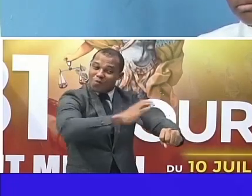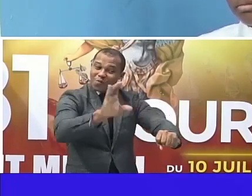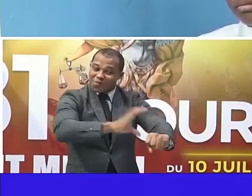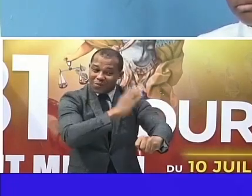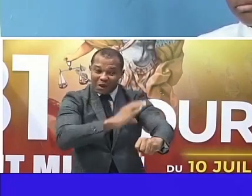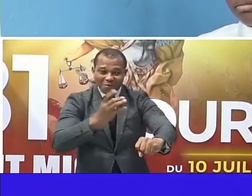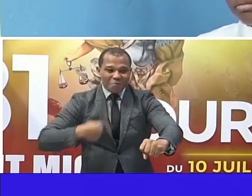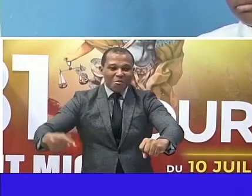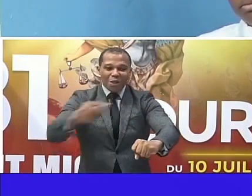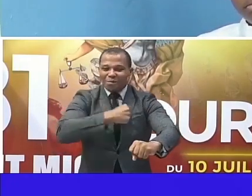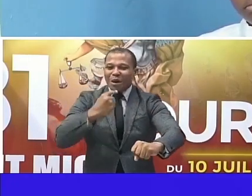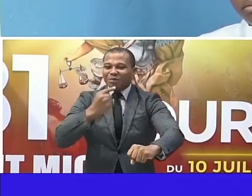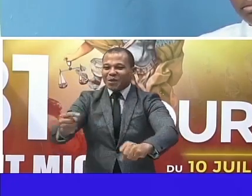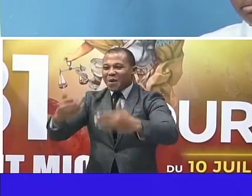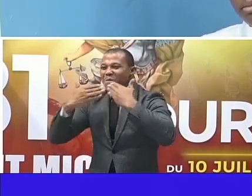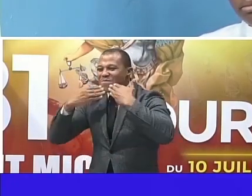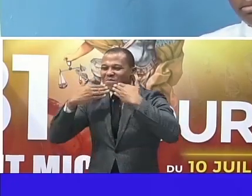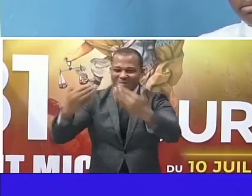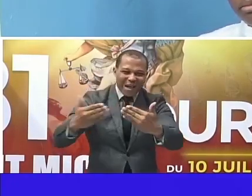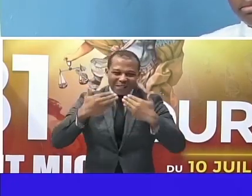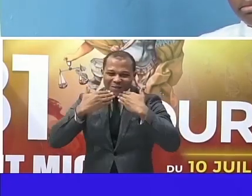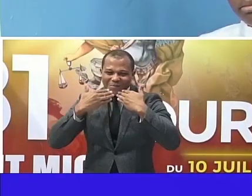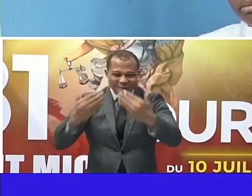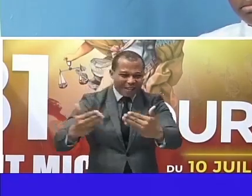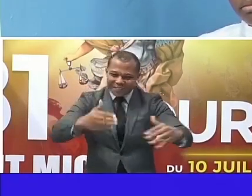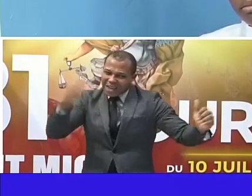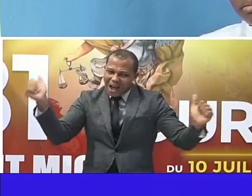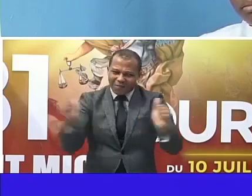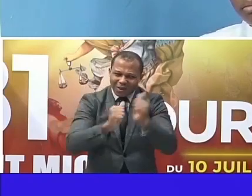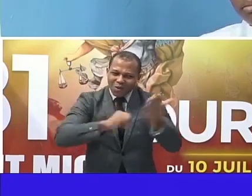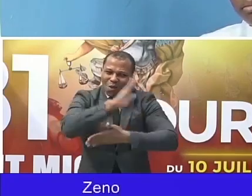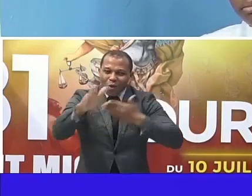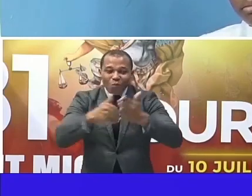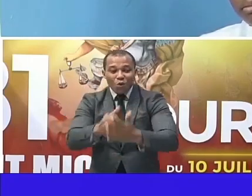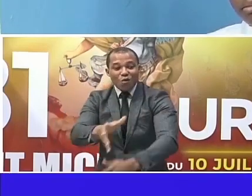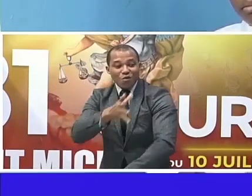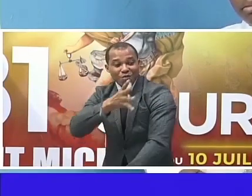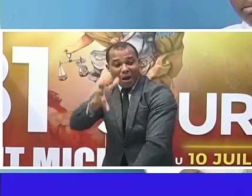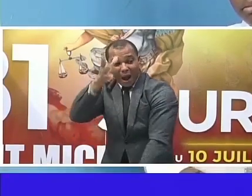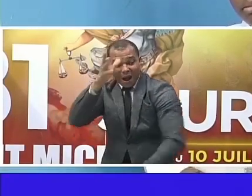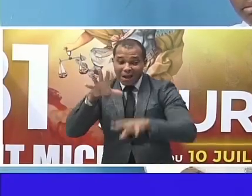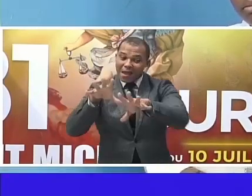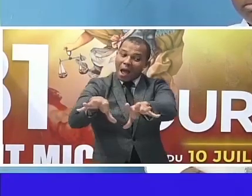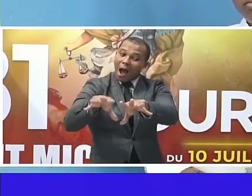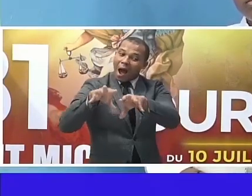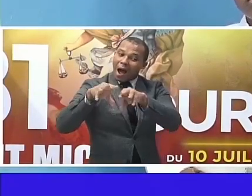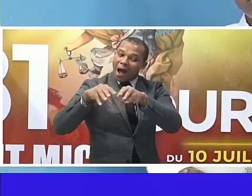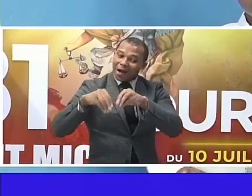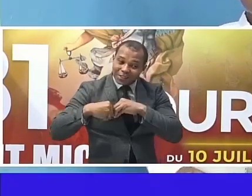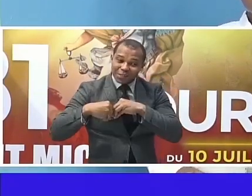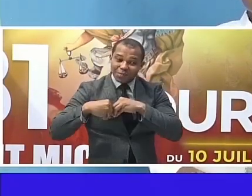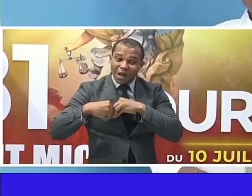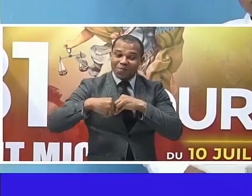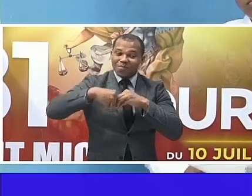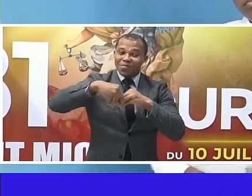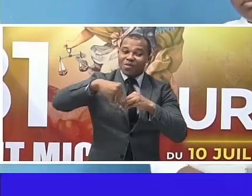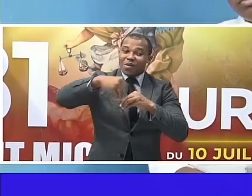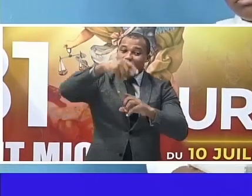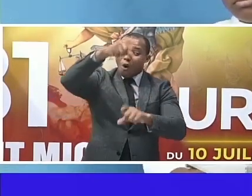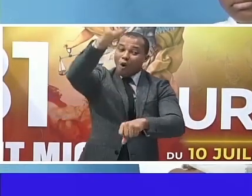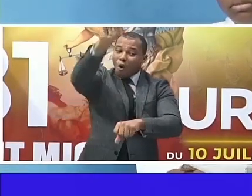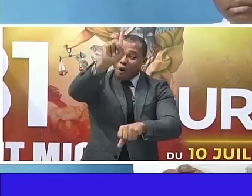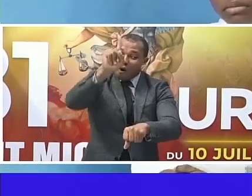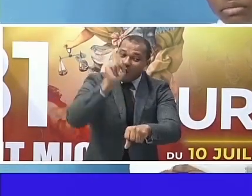Lovely. Merci à tous les parents yo qui acceptaient au moins une fois par semaine fait ti moun yo vini